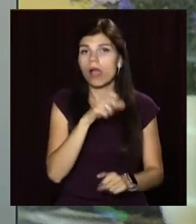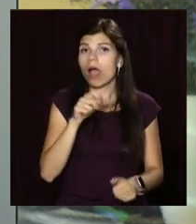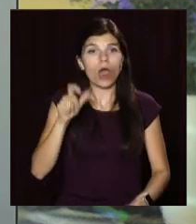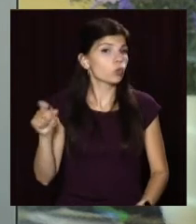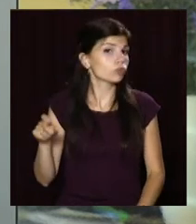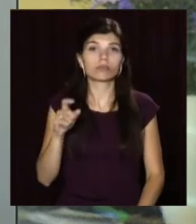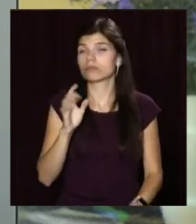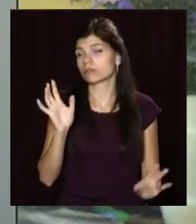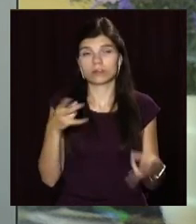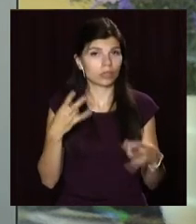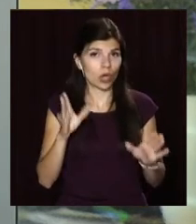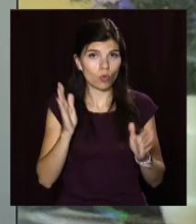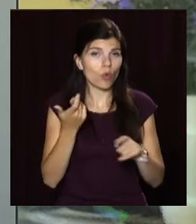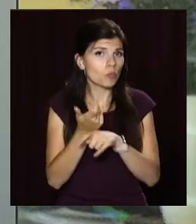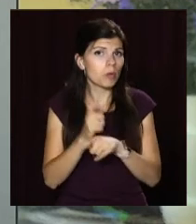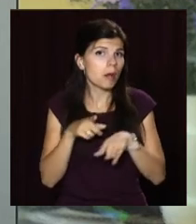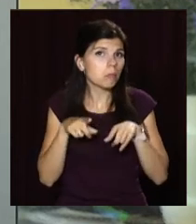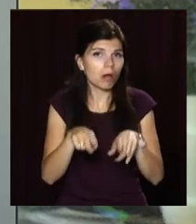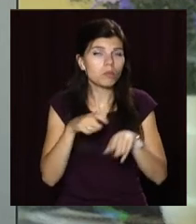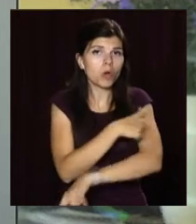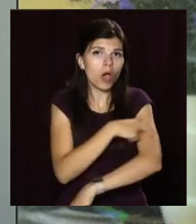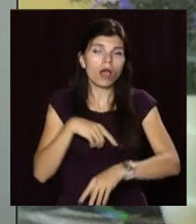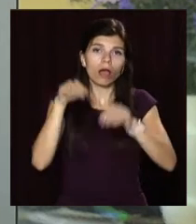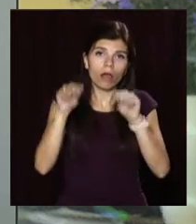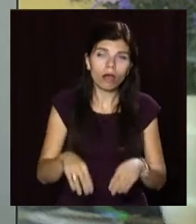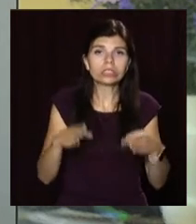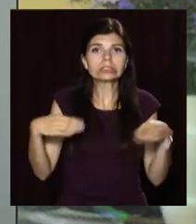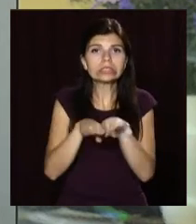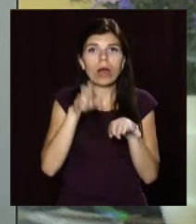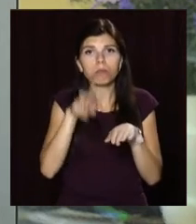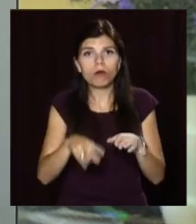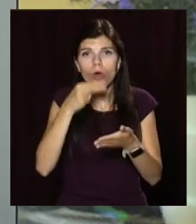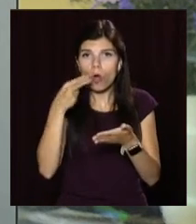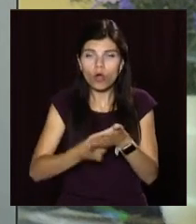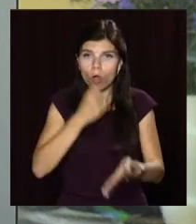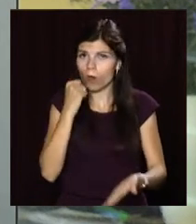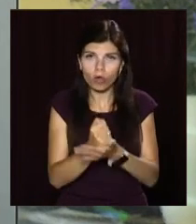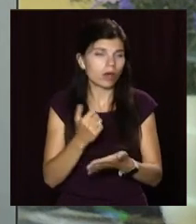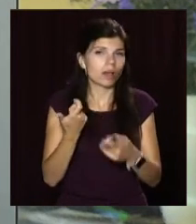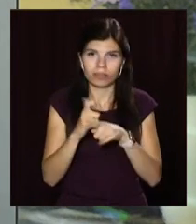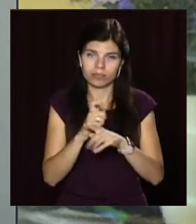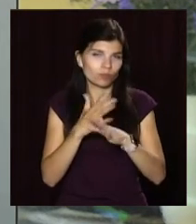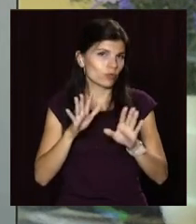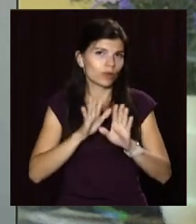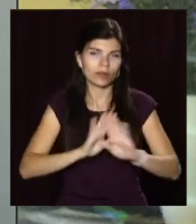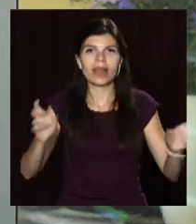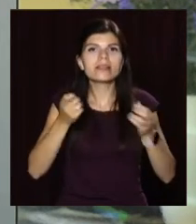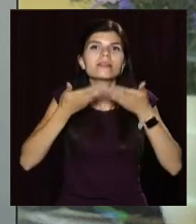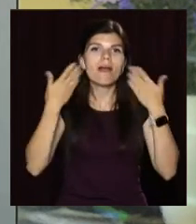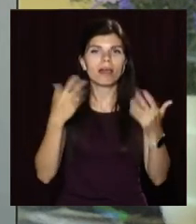не доведеться більше бігати до медустанов, закривати лікарняні. Більше про нововведення у сюжеті.